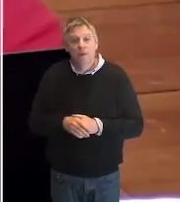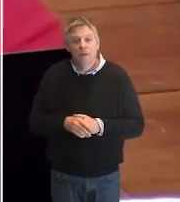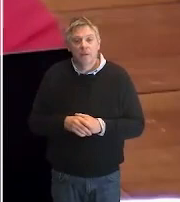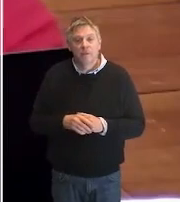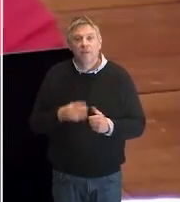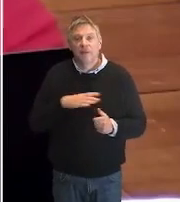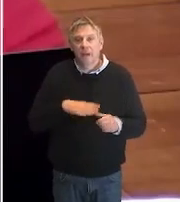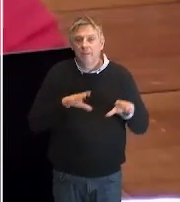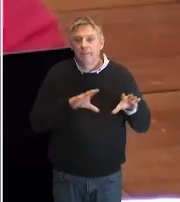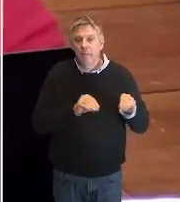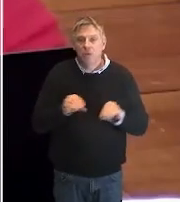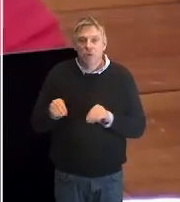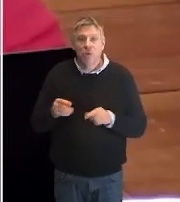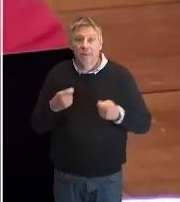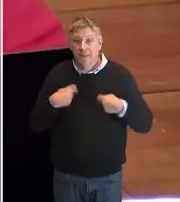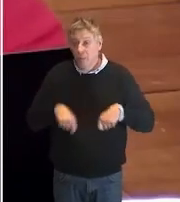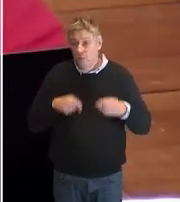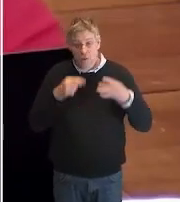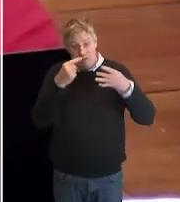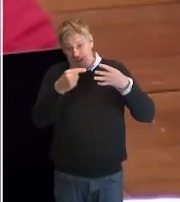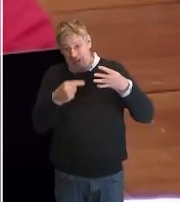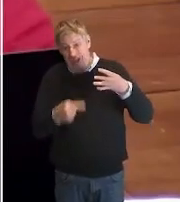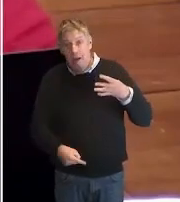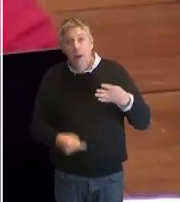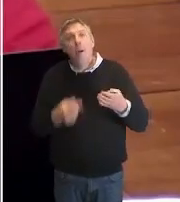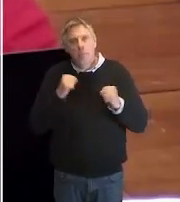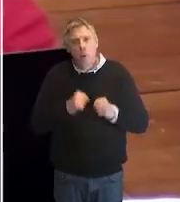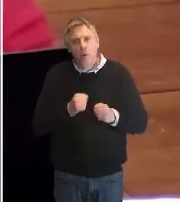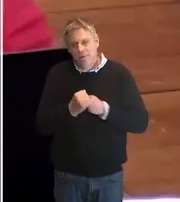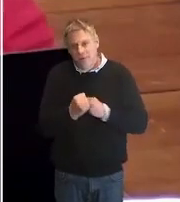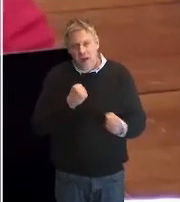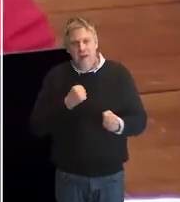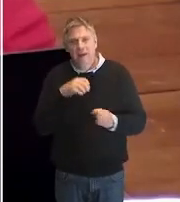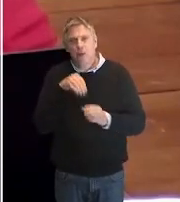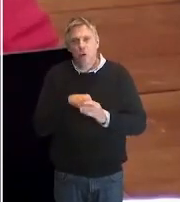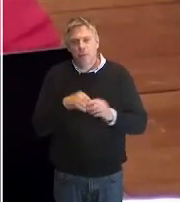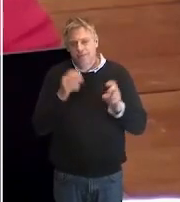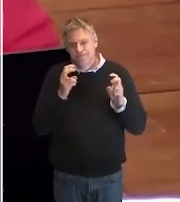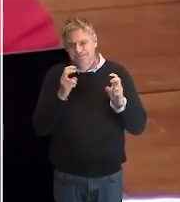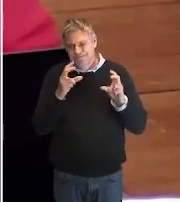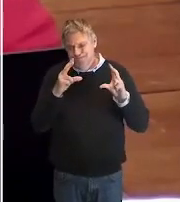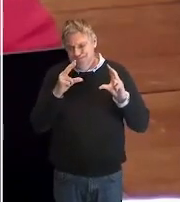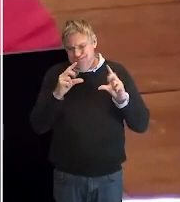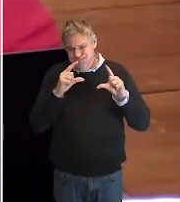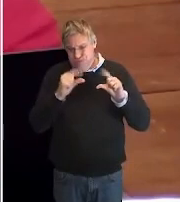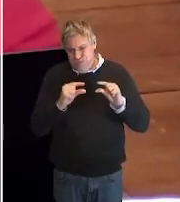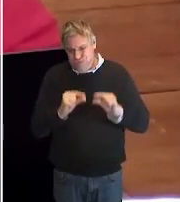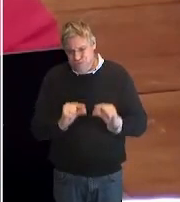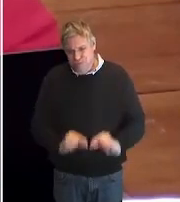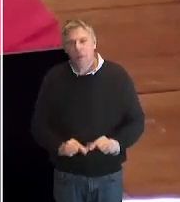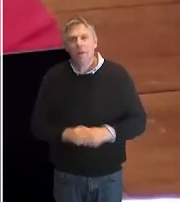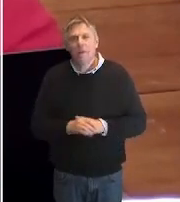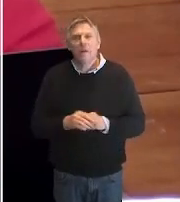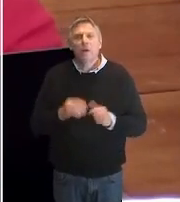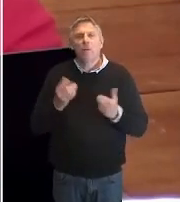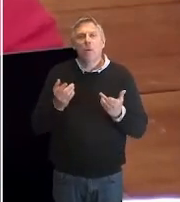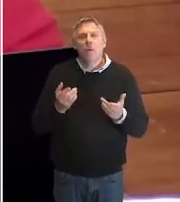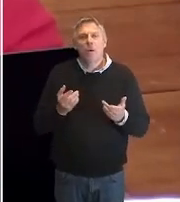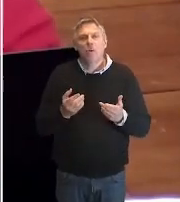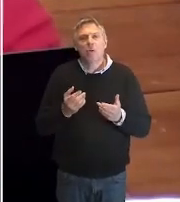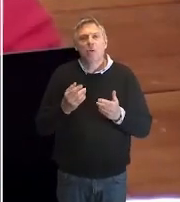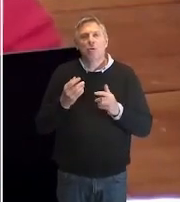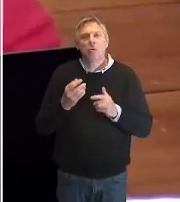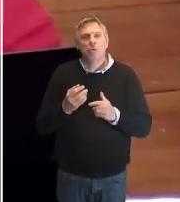de postes de dépenses qui le permettaient. Je ne reviendrai pas dessus, il figure au chapitre 11.